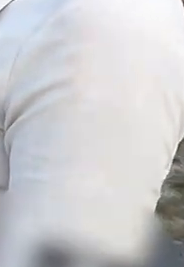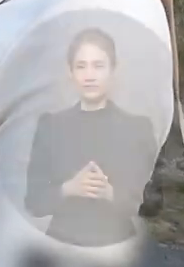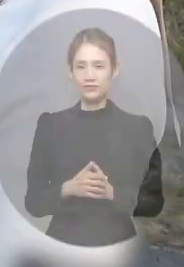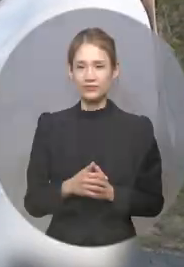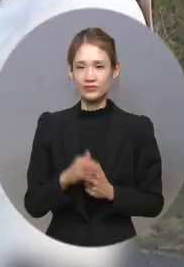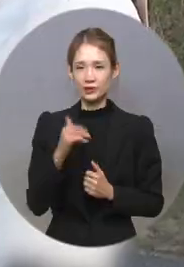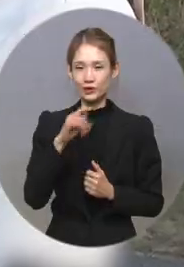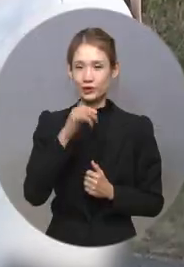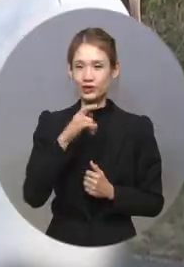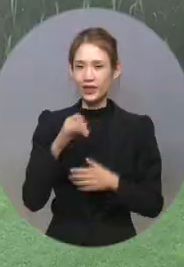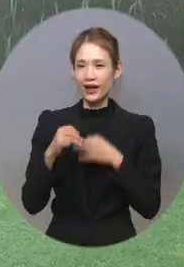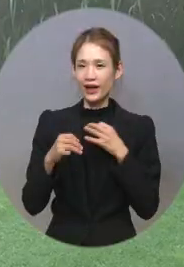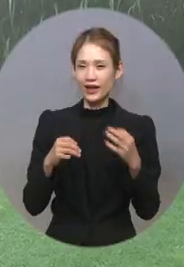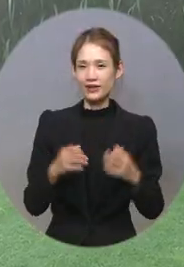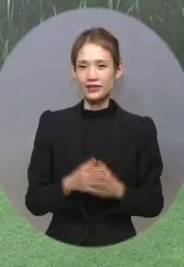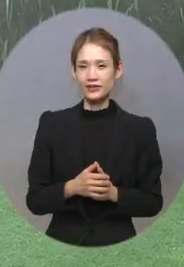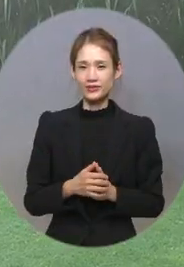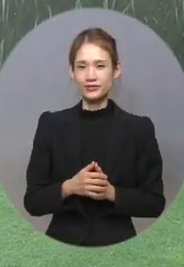굿샷! 굿샷!